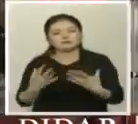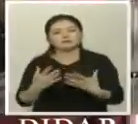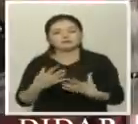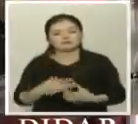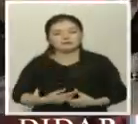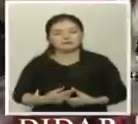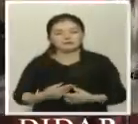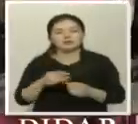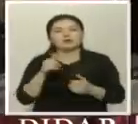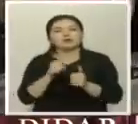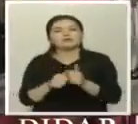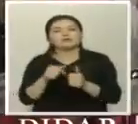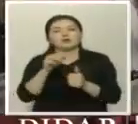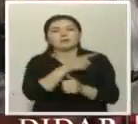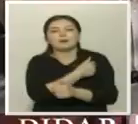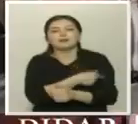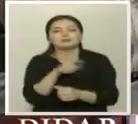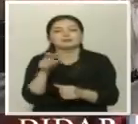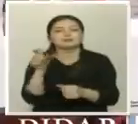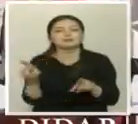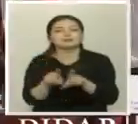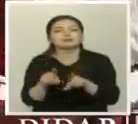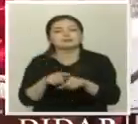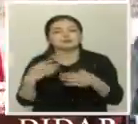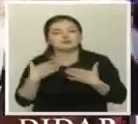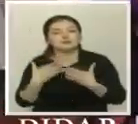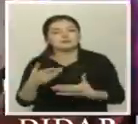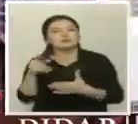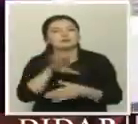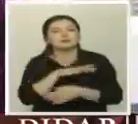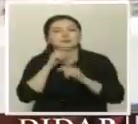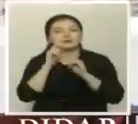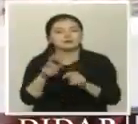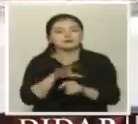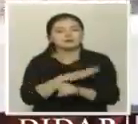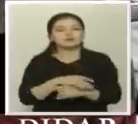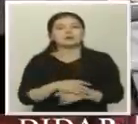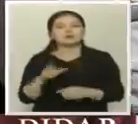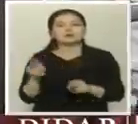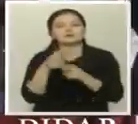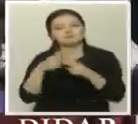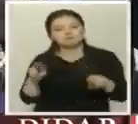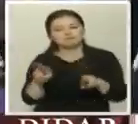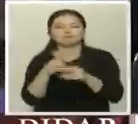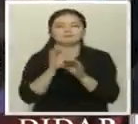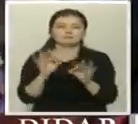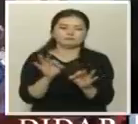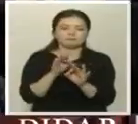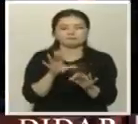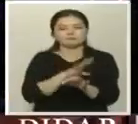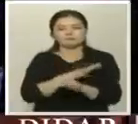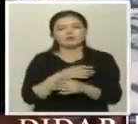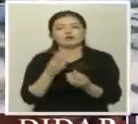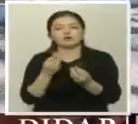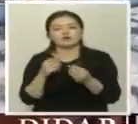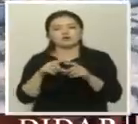медицина қызметкерлері марапатталды. Мерекелік шара оңалту орталығы қызметкерлерінің орындауындағы әсем әнмен аяқталды. Айта кетейік, амал мерекесі балалар